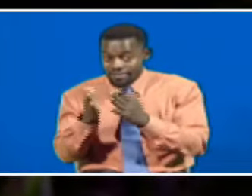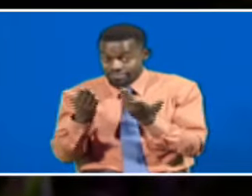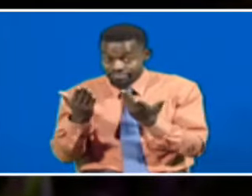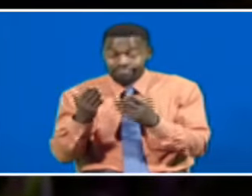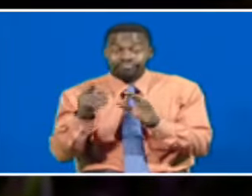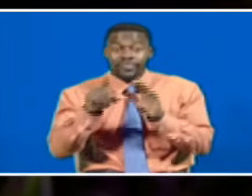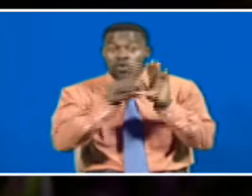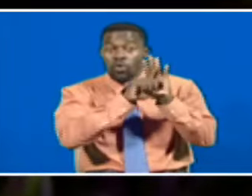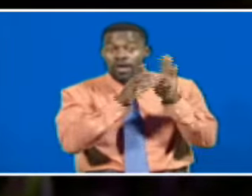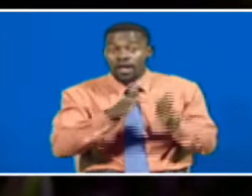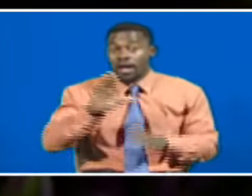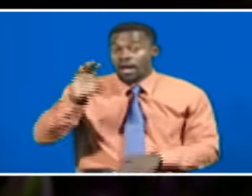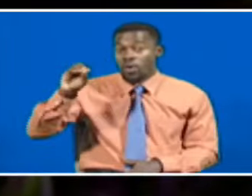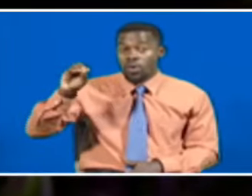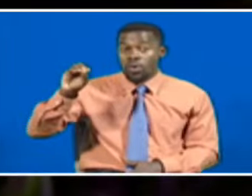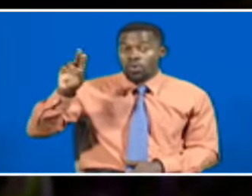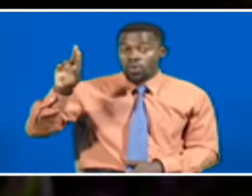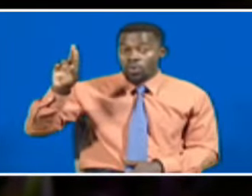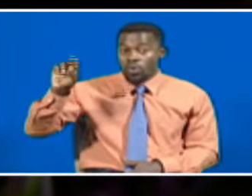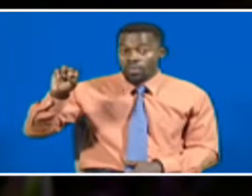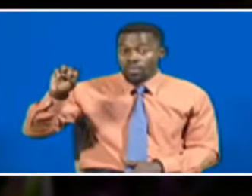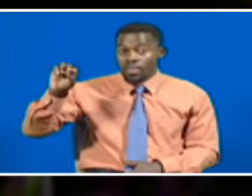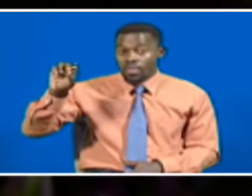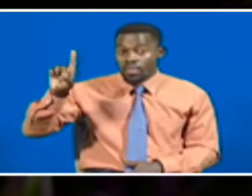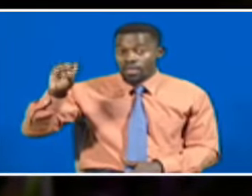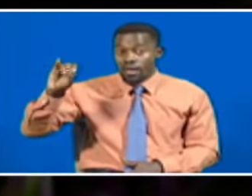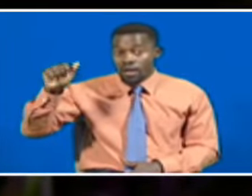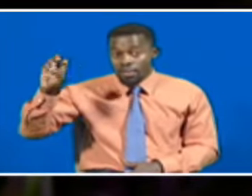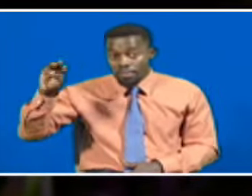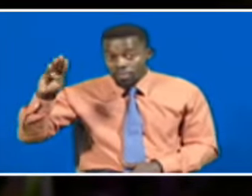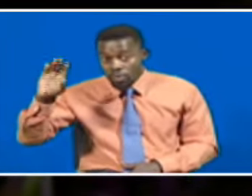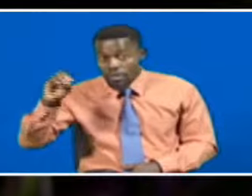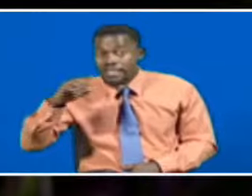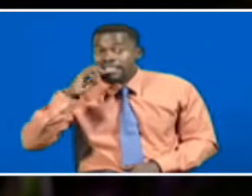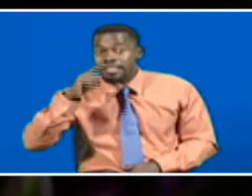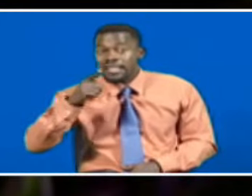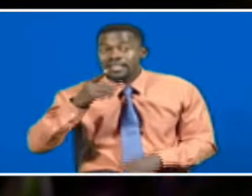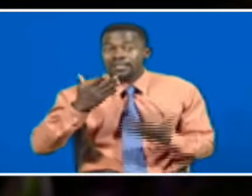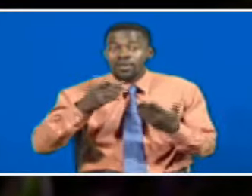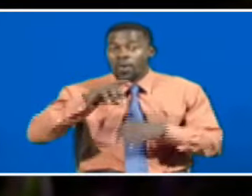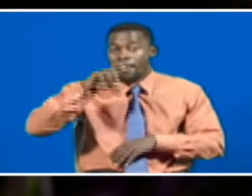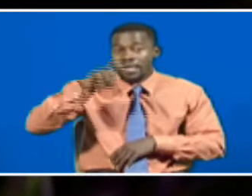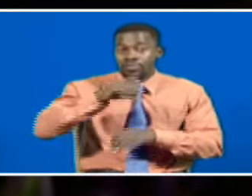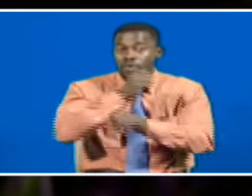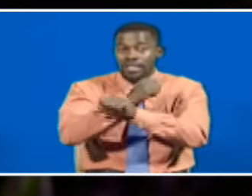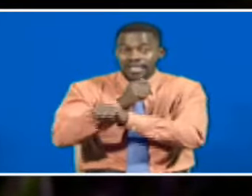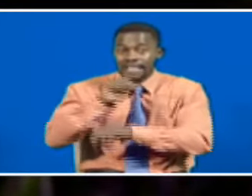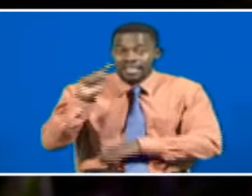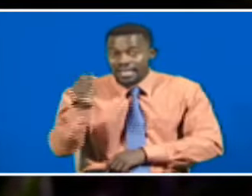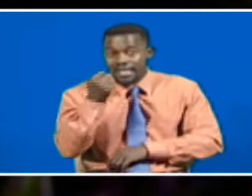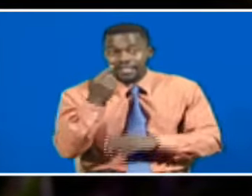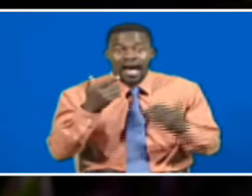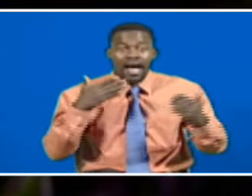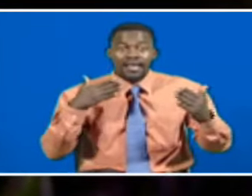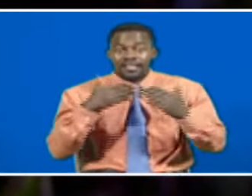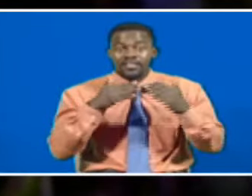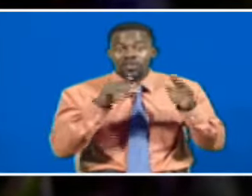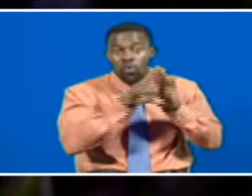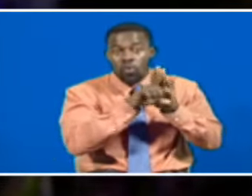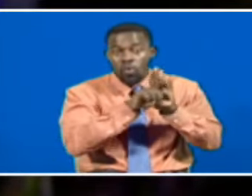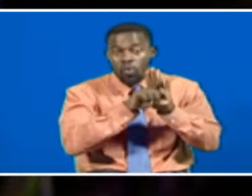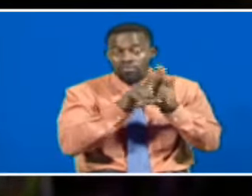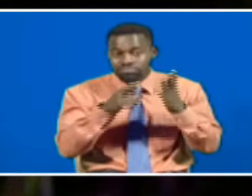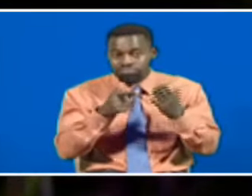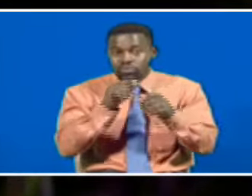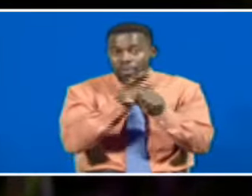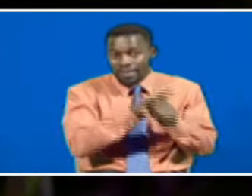amesema kuwa baraza hilo litahakikisha sheria na mahakama zinaheshimiwa na Wakenya kulindwa dhidi ya sera zinazowakandamiza. Ken Gashuhi na